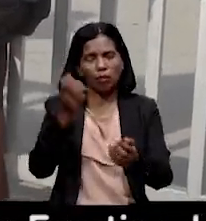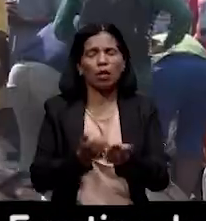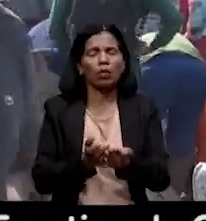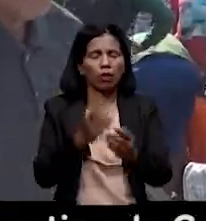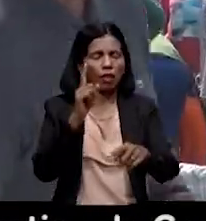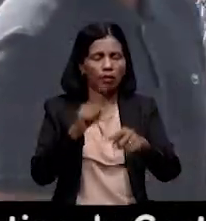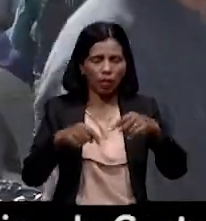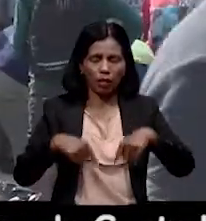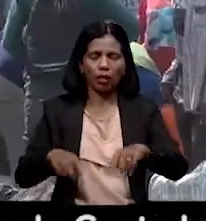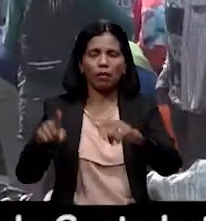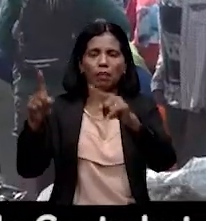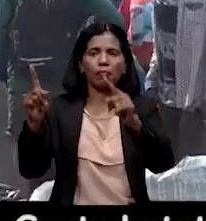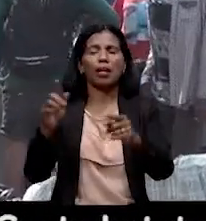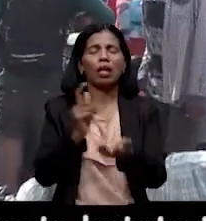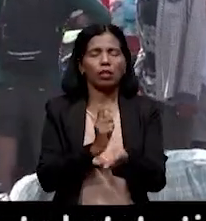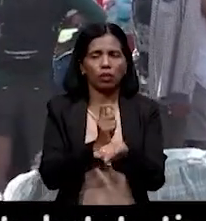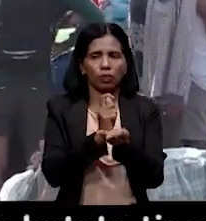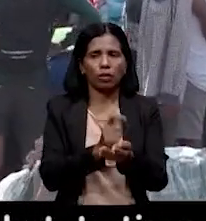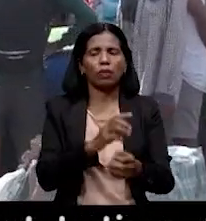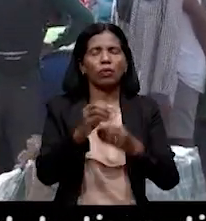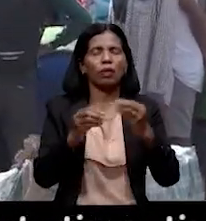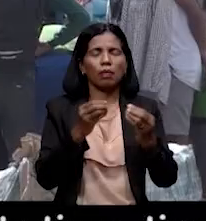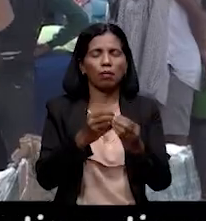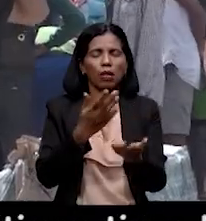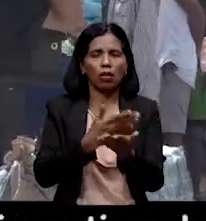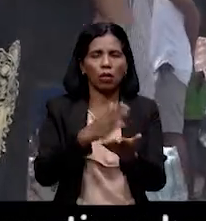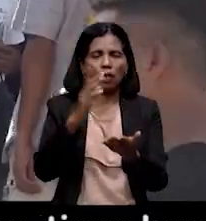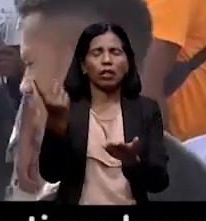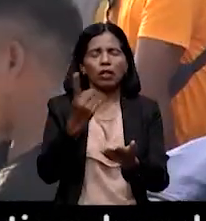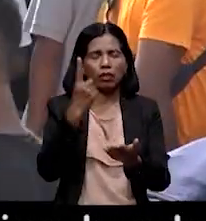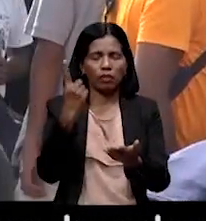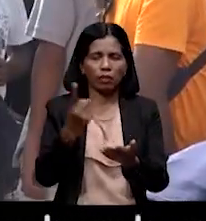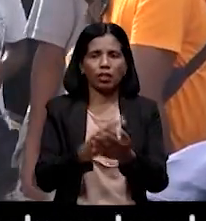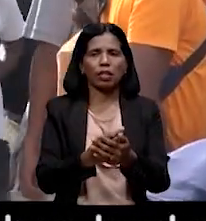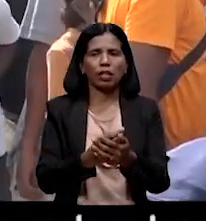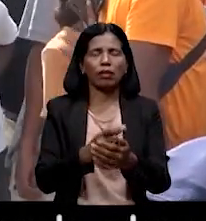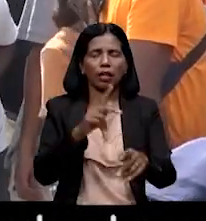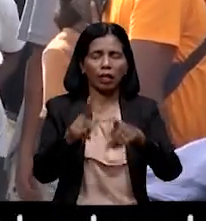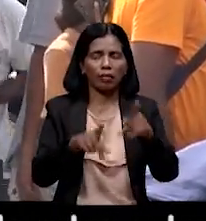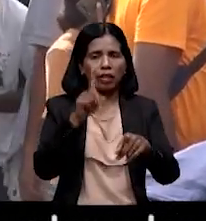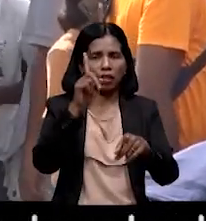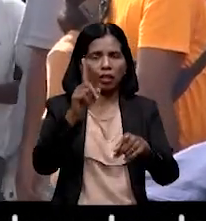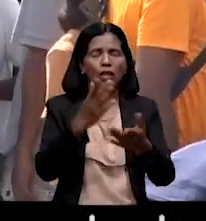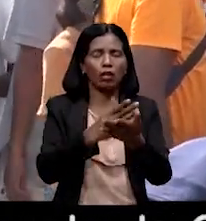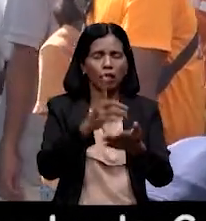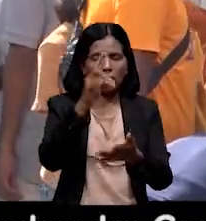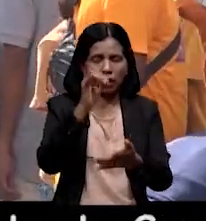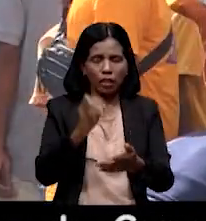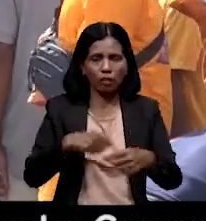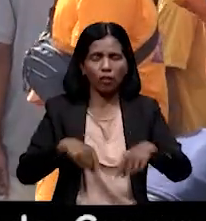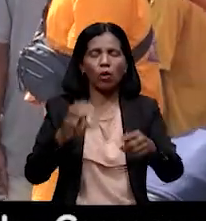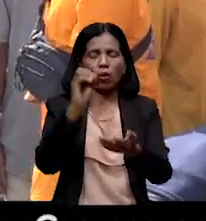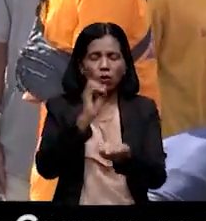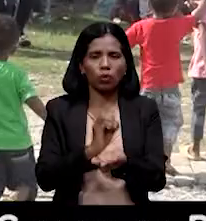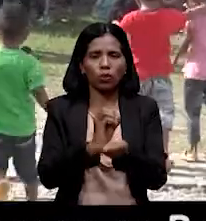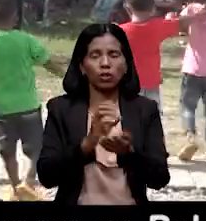atraka iha portu ata uru kona ba folin tiketi mantei normal iha nebe kada pasazeru viajeng husi dili ba oi kusi ho dolar